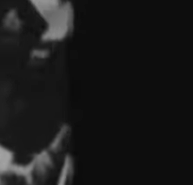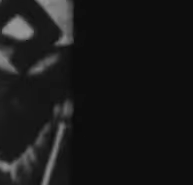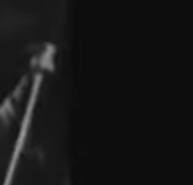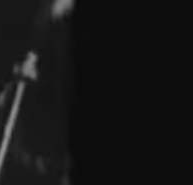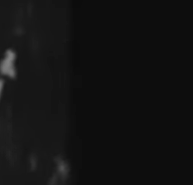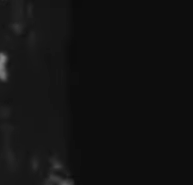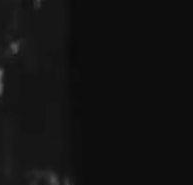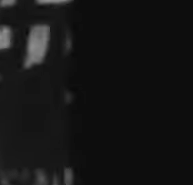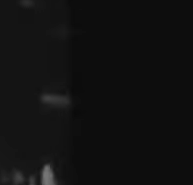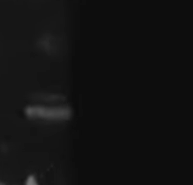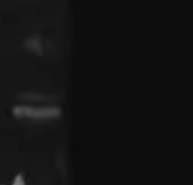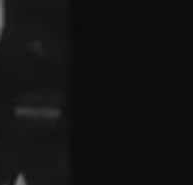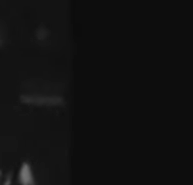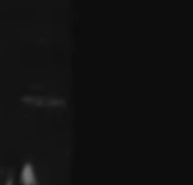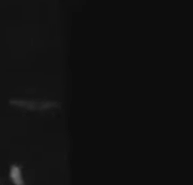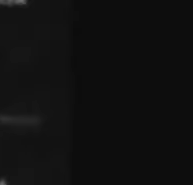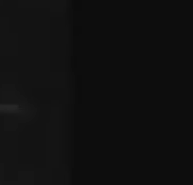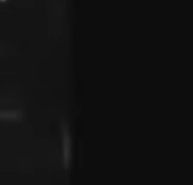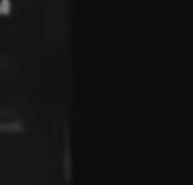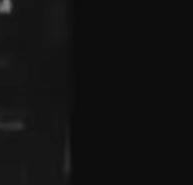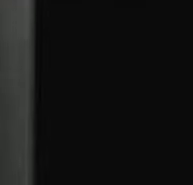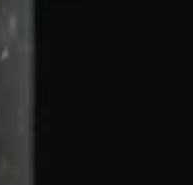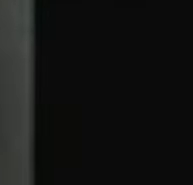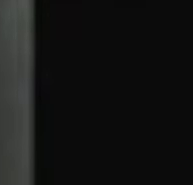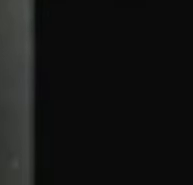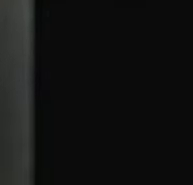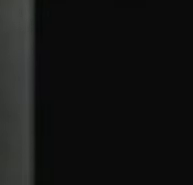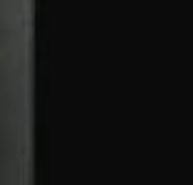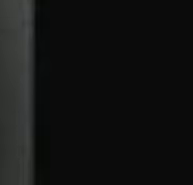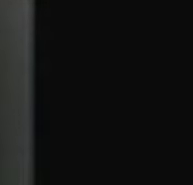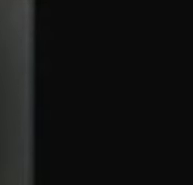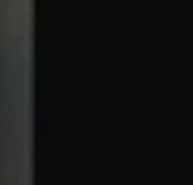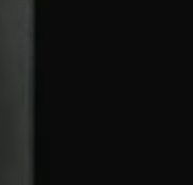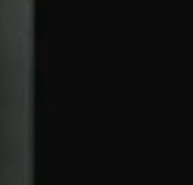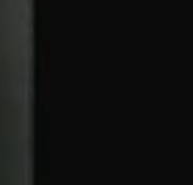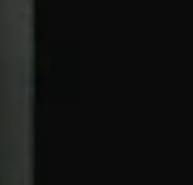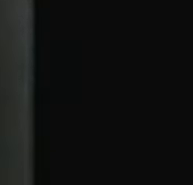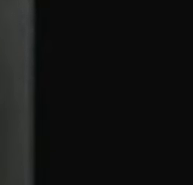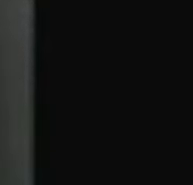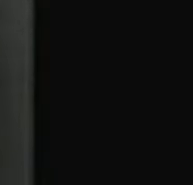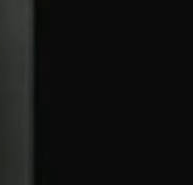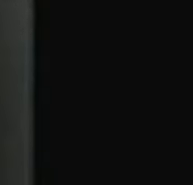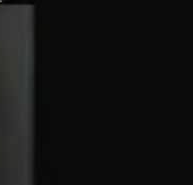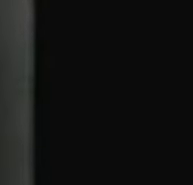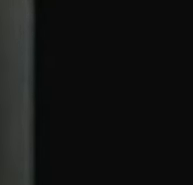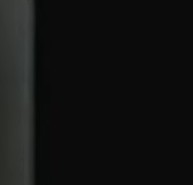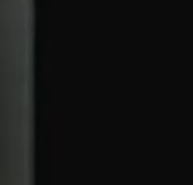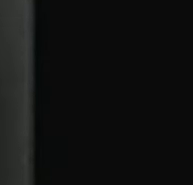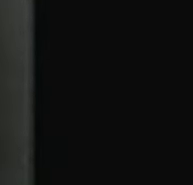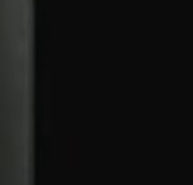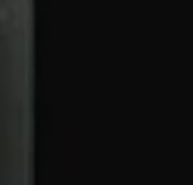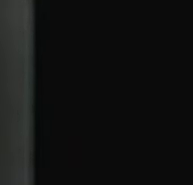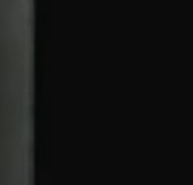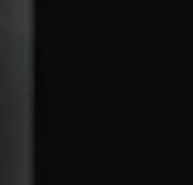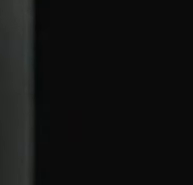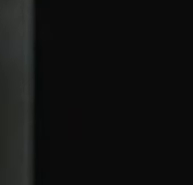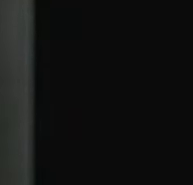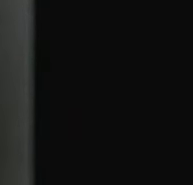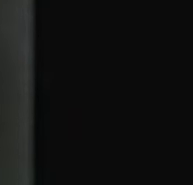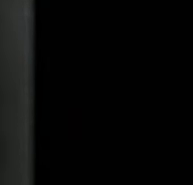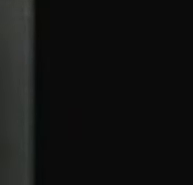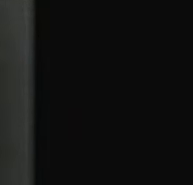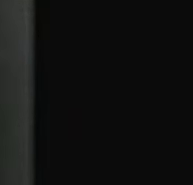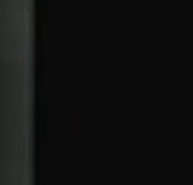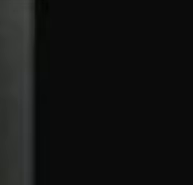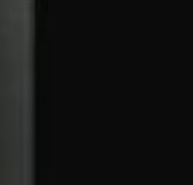Das NS-Regime folgte einer menschenverachtenden Ideologie. Juden, Sinti und Roma, Homosexuelle, Menschen